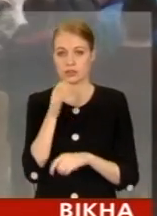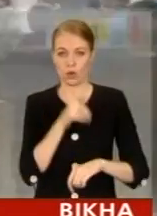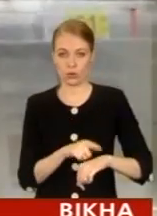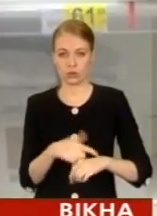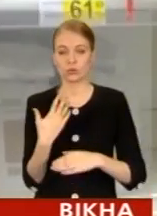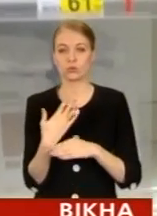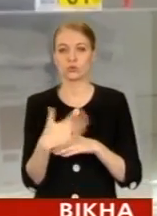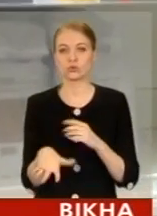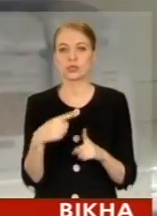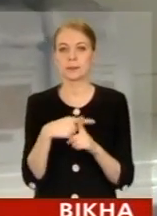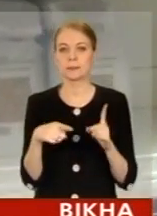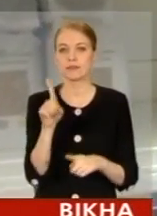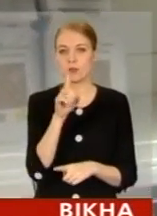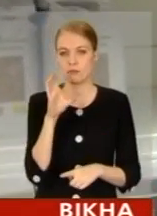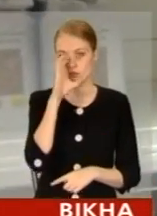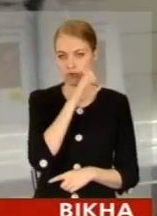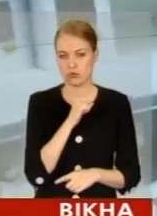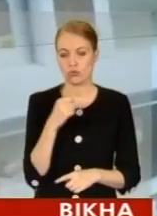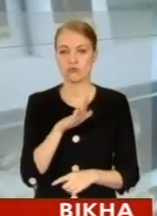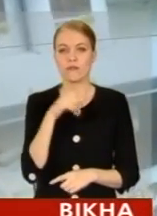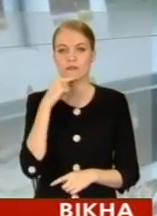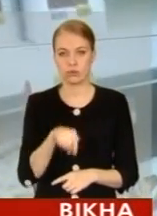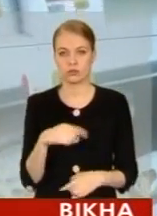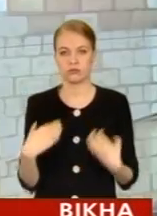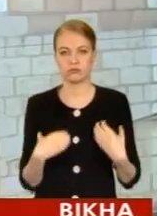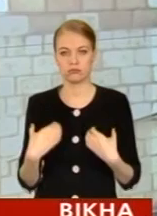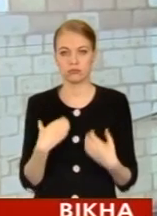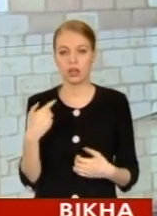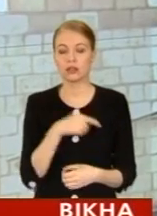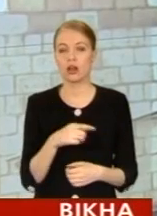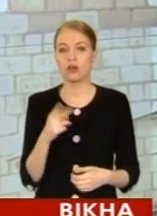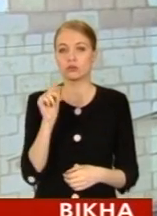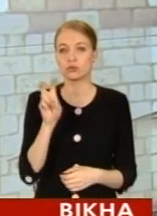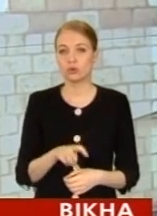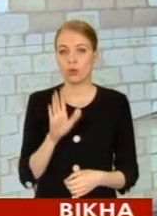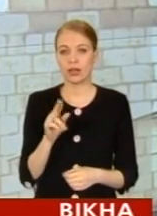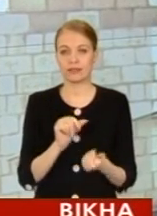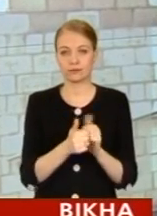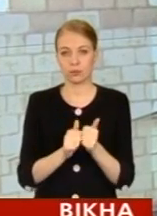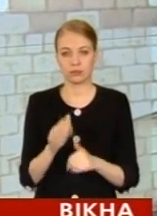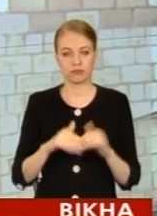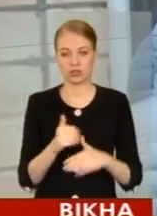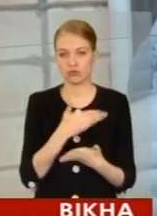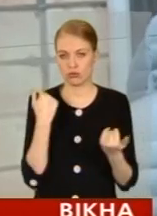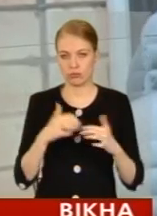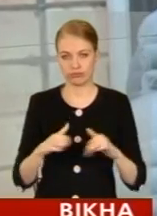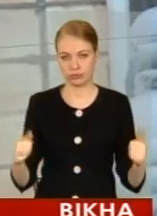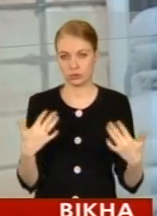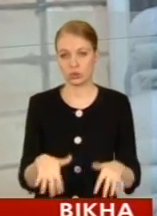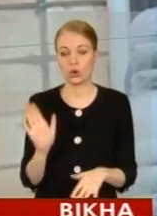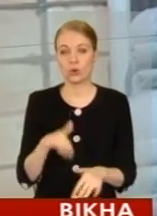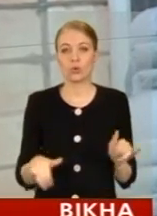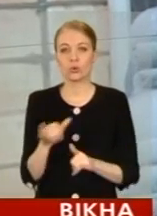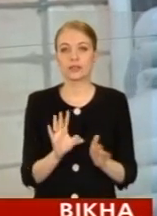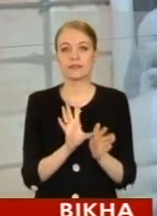годинникові вже пів на першу ночі. У Росії паніка. Доларів в обмінниках фактично вже нема, розгребли. Аби хоч